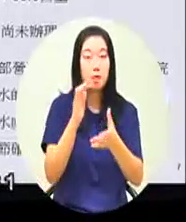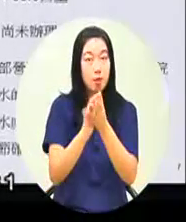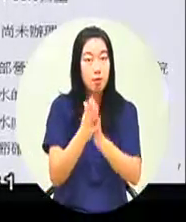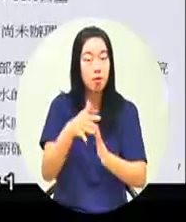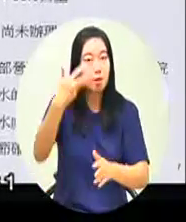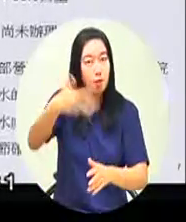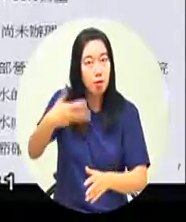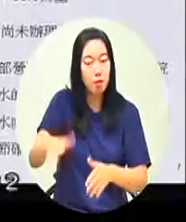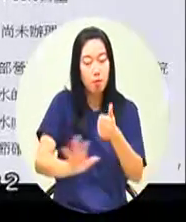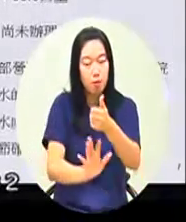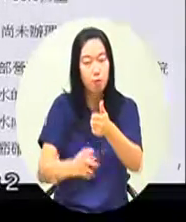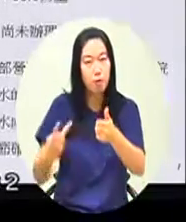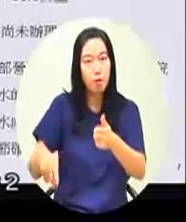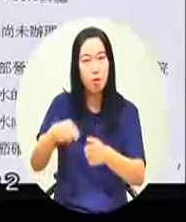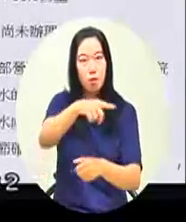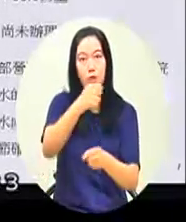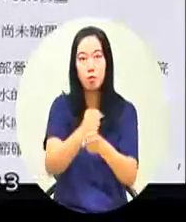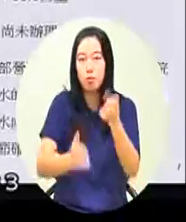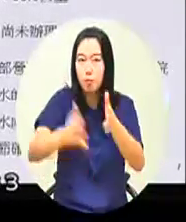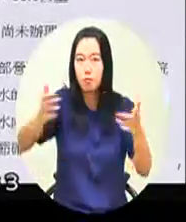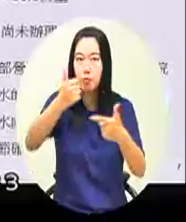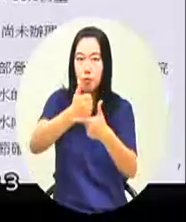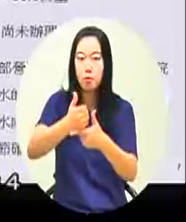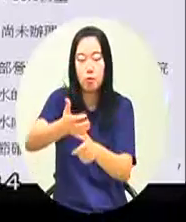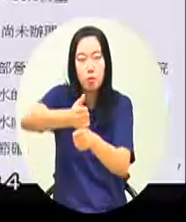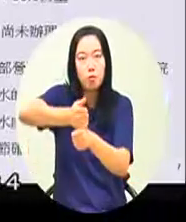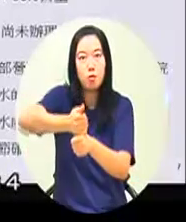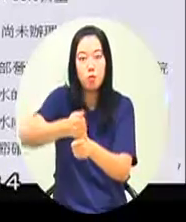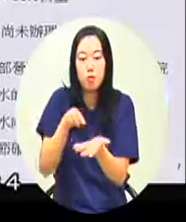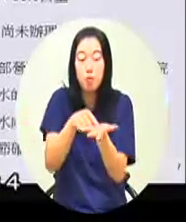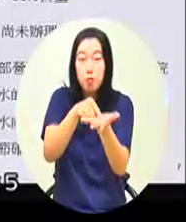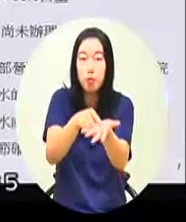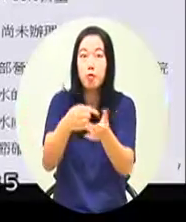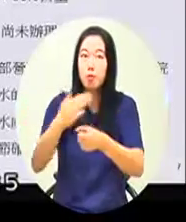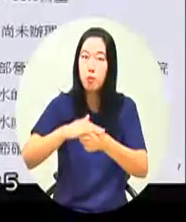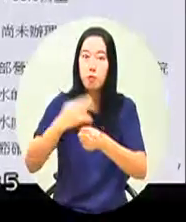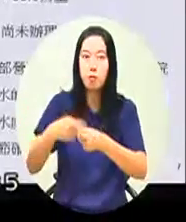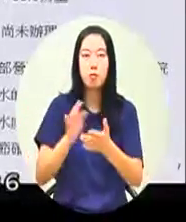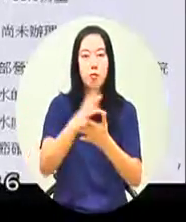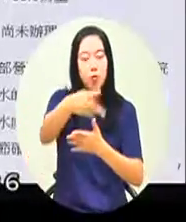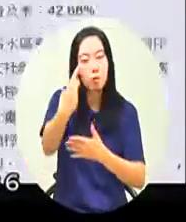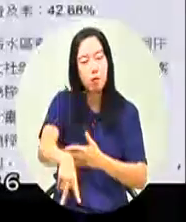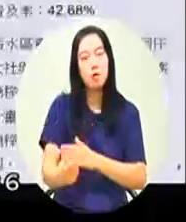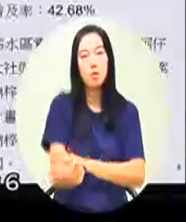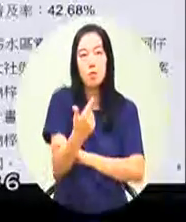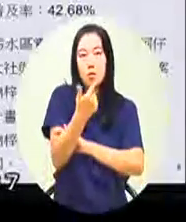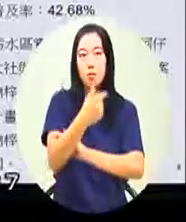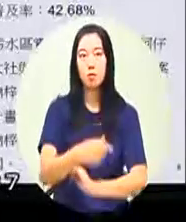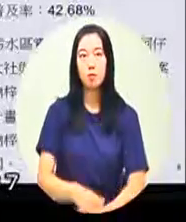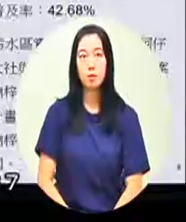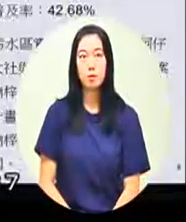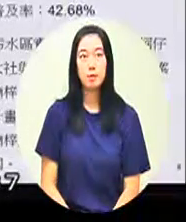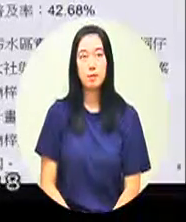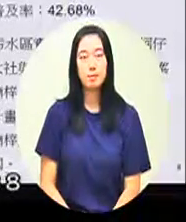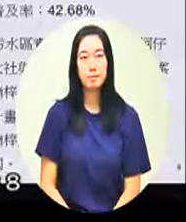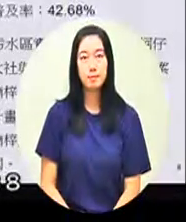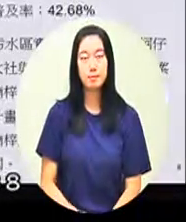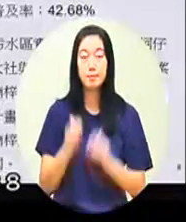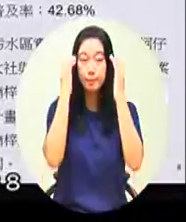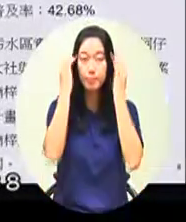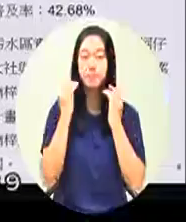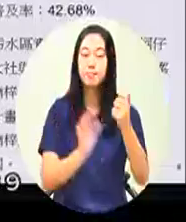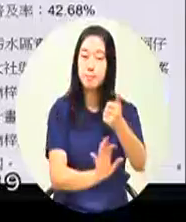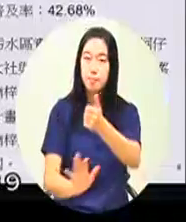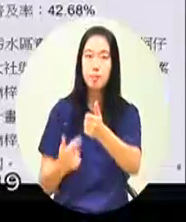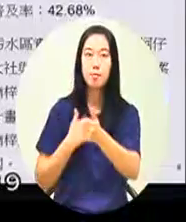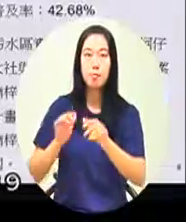建署去做经费的争取。那未来我们也会加速整个用户接管的工作。男子系统的话，目